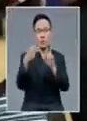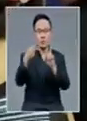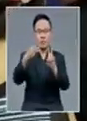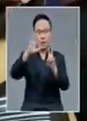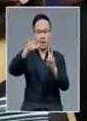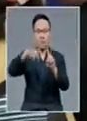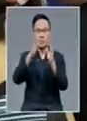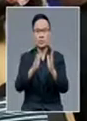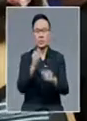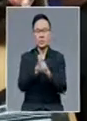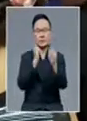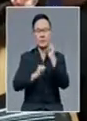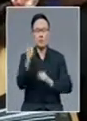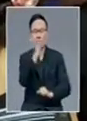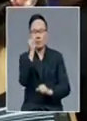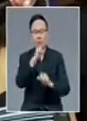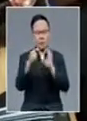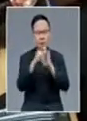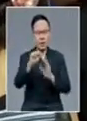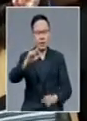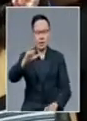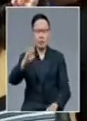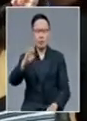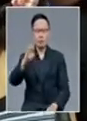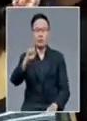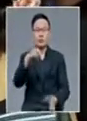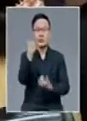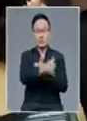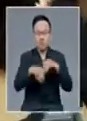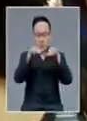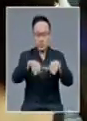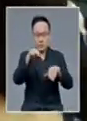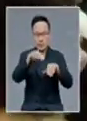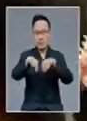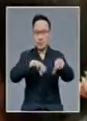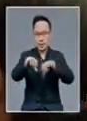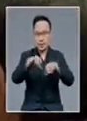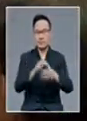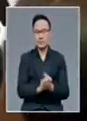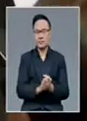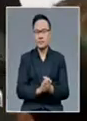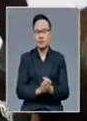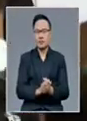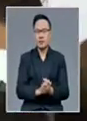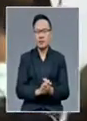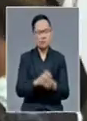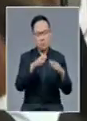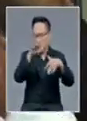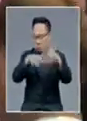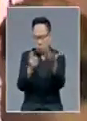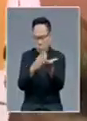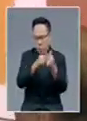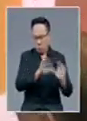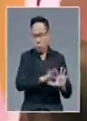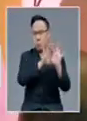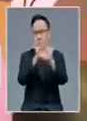25,000 คนเลยทีเดียวนะคะ ครับ บรรดาแฟนคลับชาวออสเตรเลียของเอลวิสเพรสลีย์แล้วก็นับร้อยคนเลยรวมไปถึงฟริซิล่